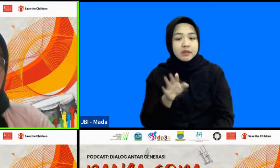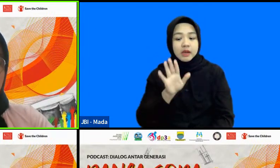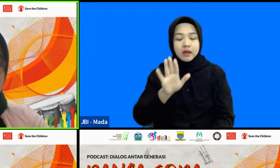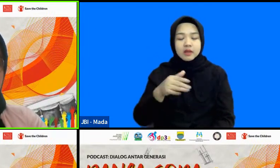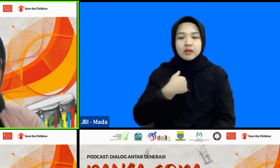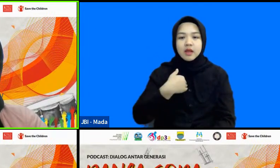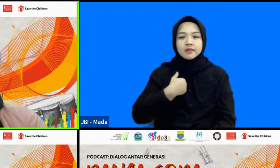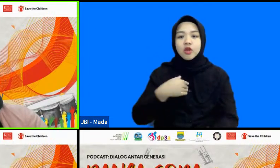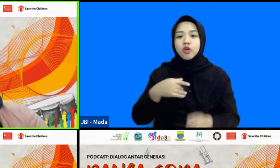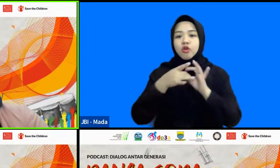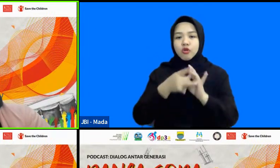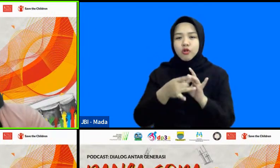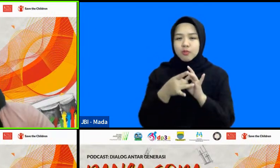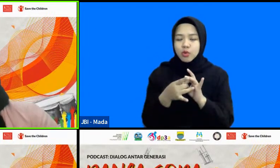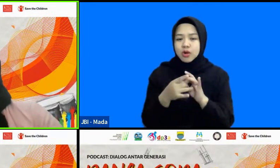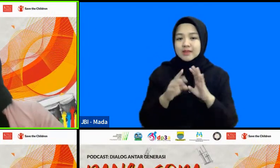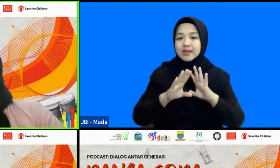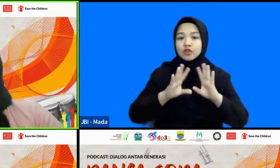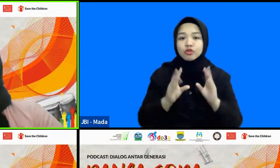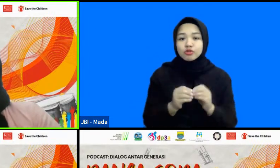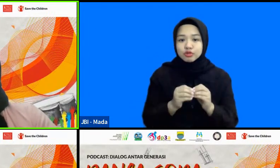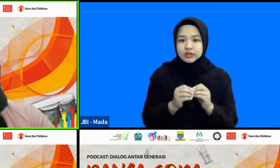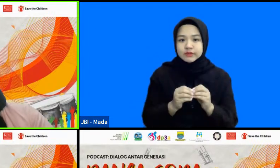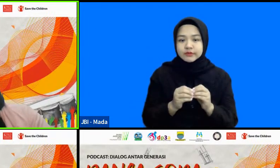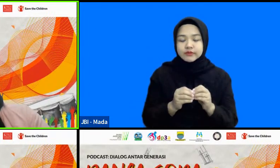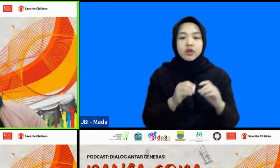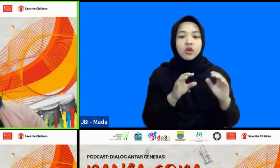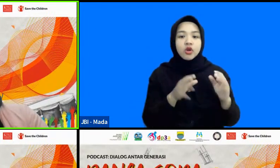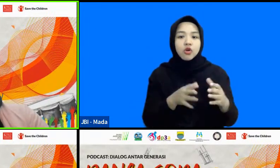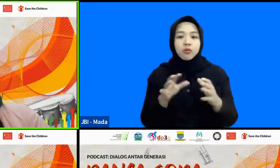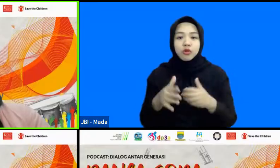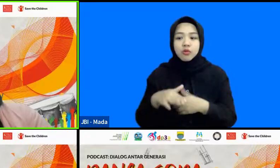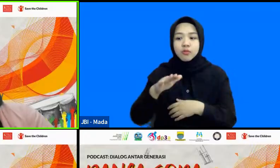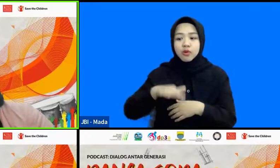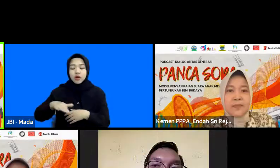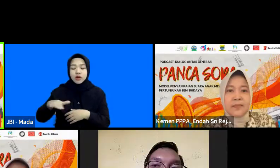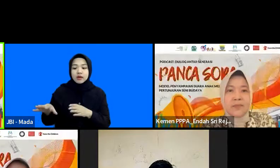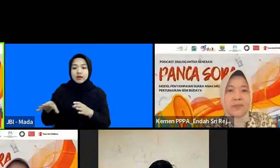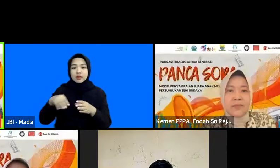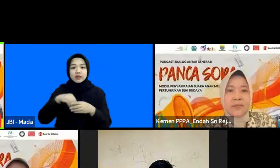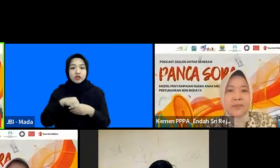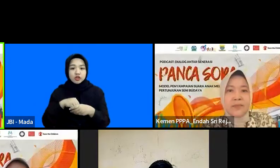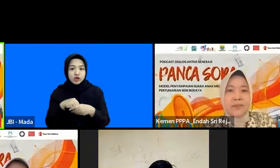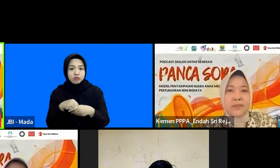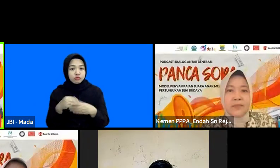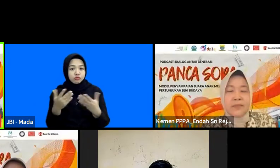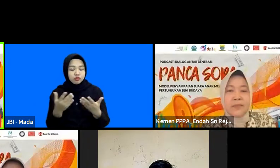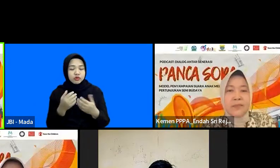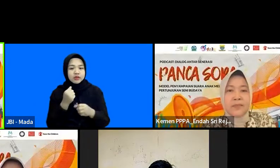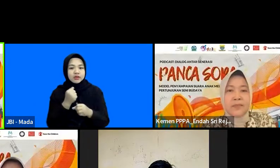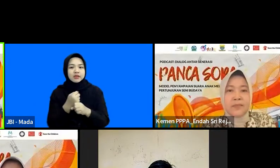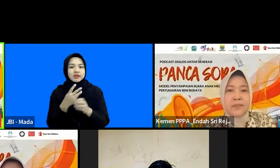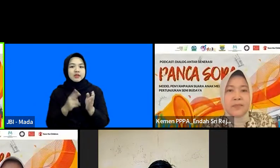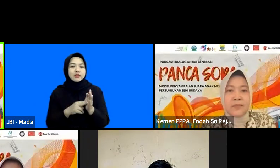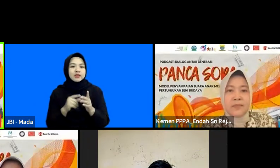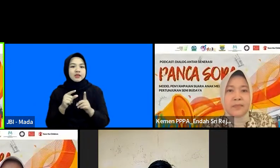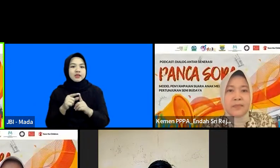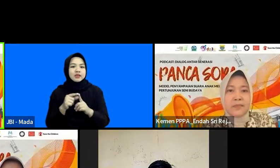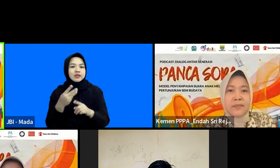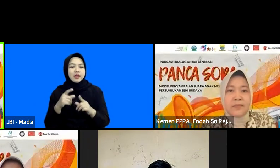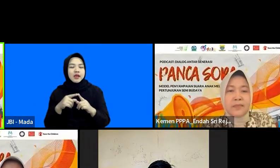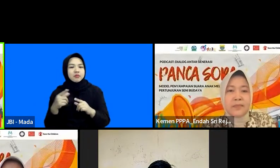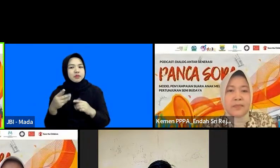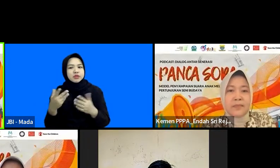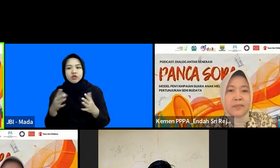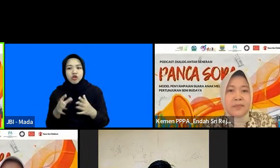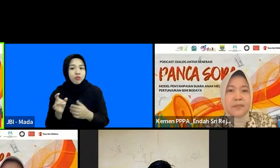ada kolaborasi yang lebih inklusif, tentunya dari kelompok-kelompok anak yang tergabung, entah itu di Genpis ataupun kelompok lainnya,